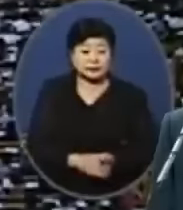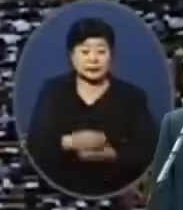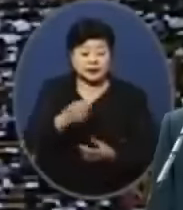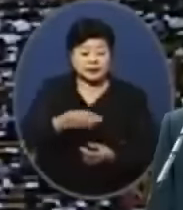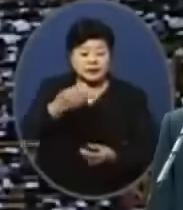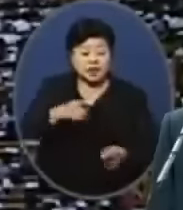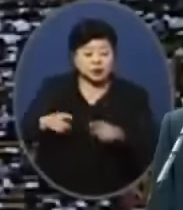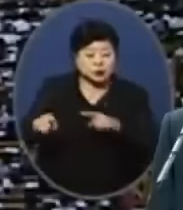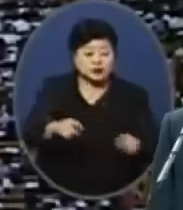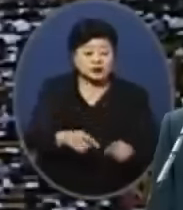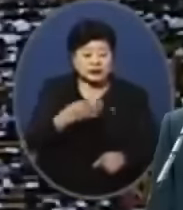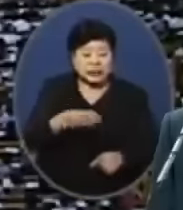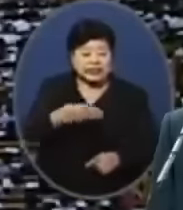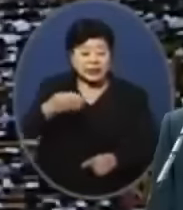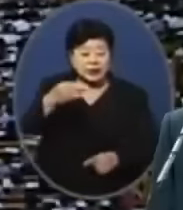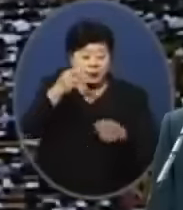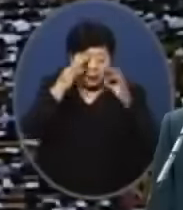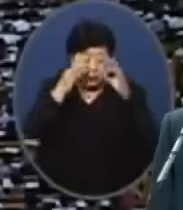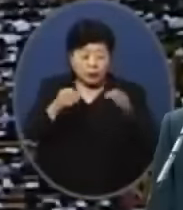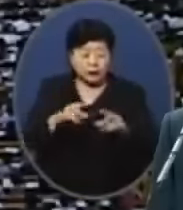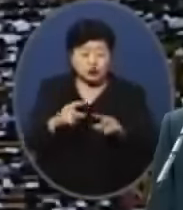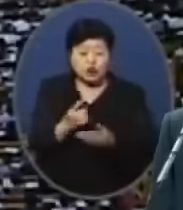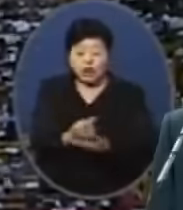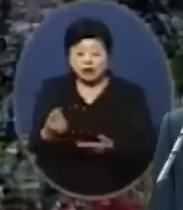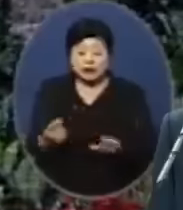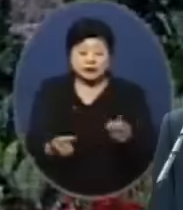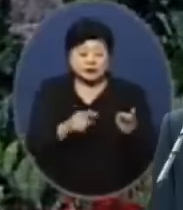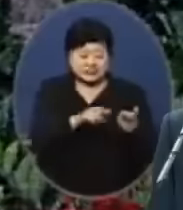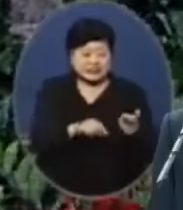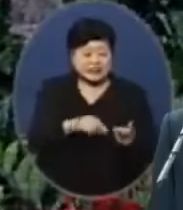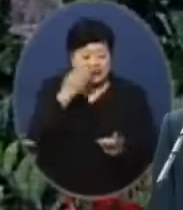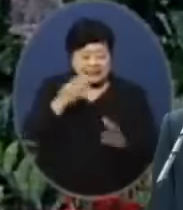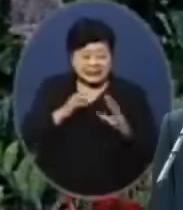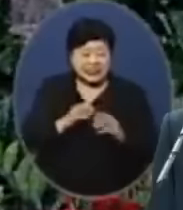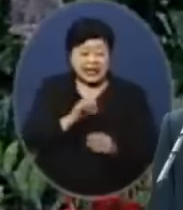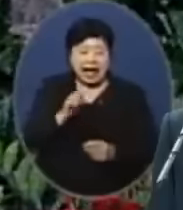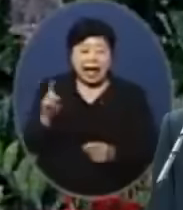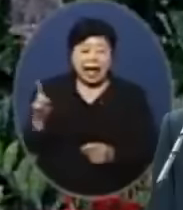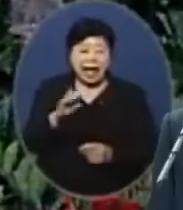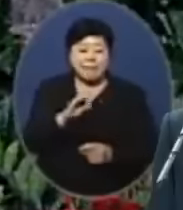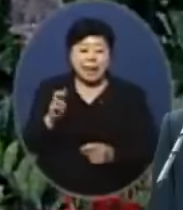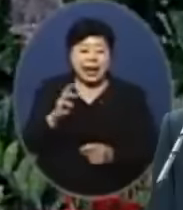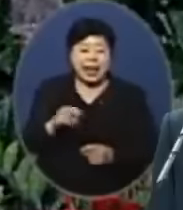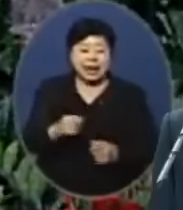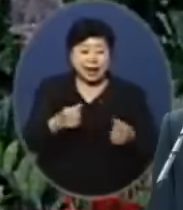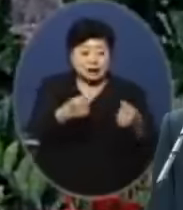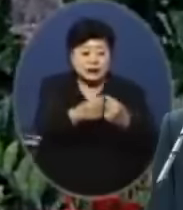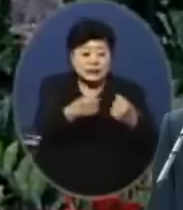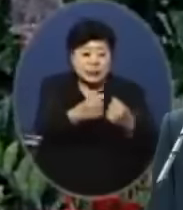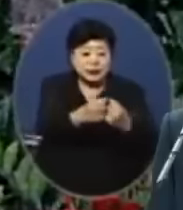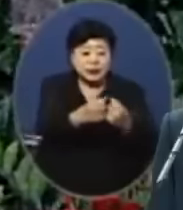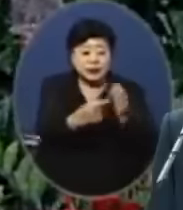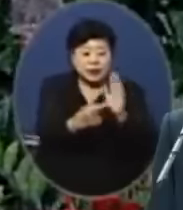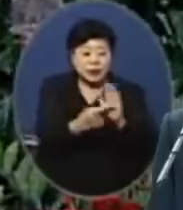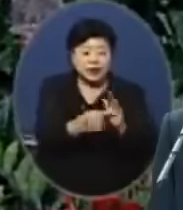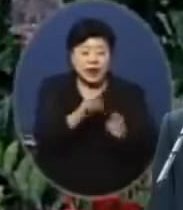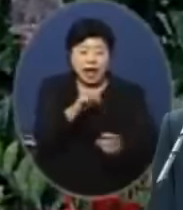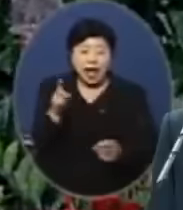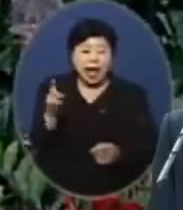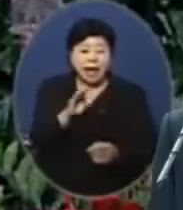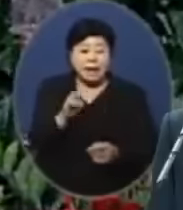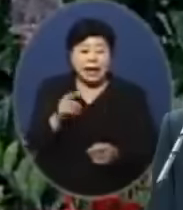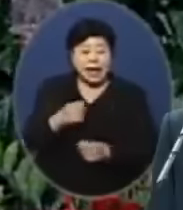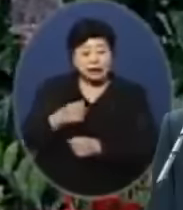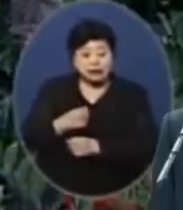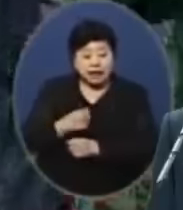3차원을 움직이는 4차원을 보면 출애굽기 17장에 이스라엘이 아말렉과 싸운 이야기가 나옵니다. 아말렉